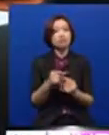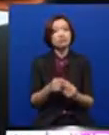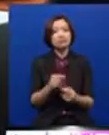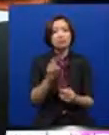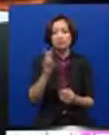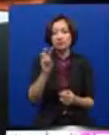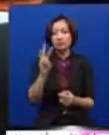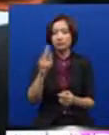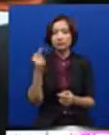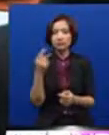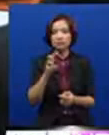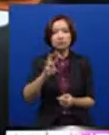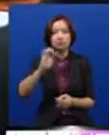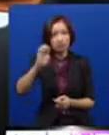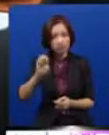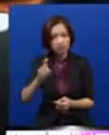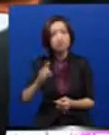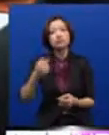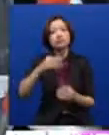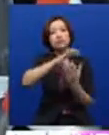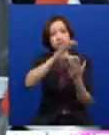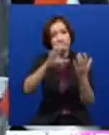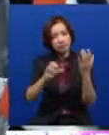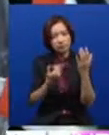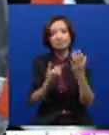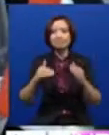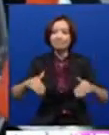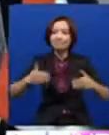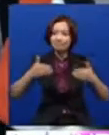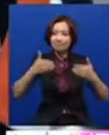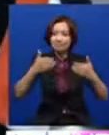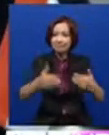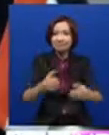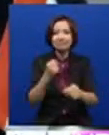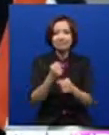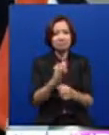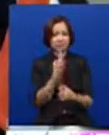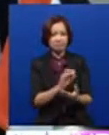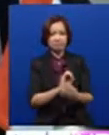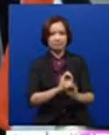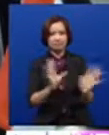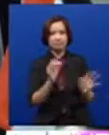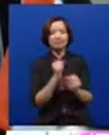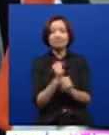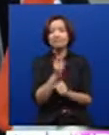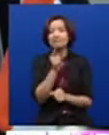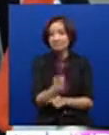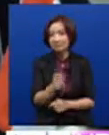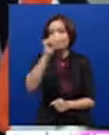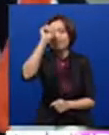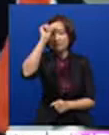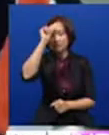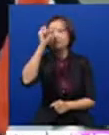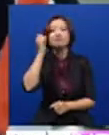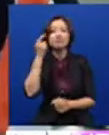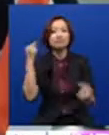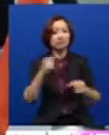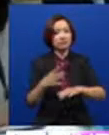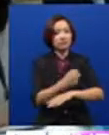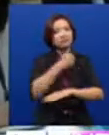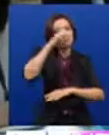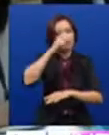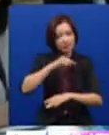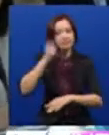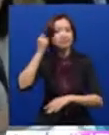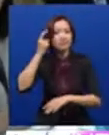ทวิภาคีและประดับภูมิภาคให้มีความคืบหน้าและมีผลเป็นรูปประธรรมโดยอินเดียเข้าใจต่อสถานการณ์การ